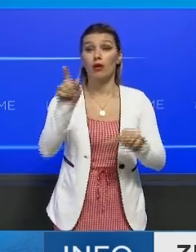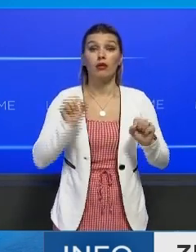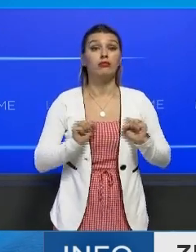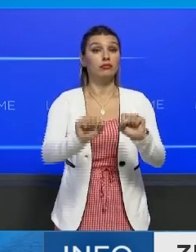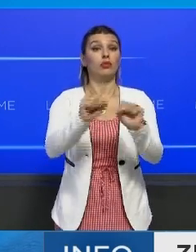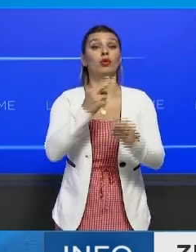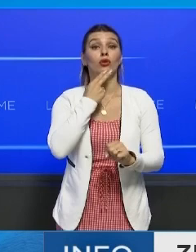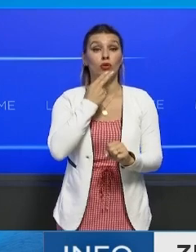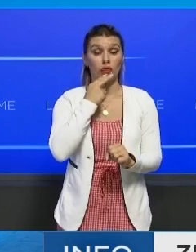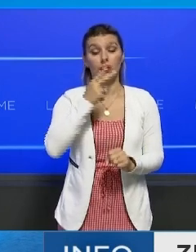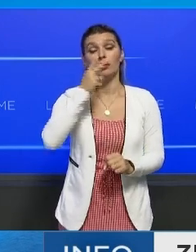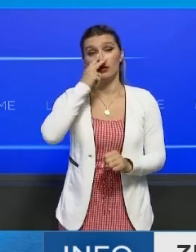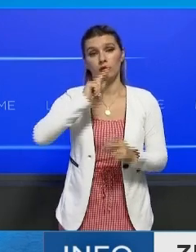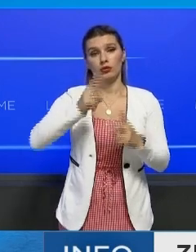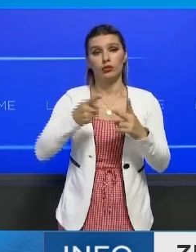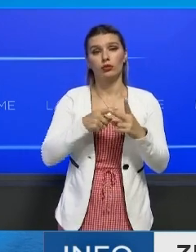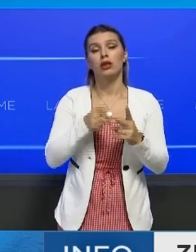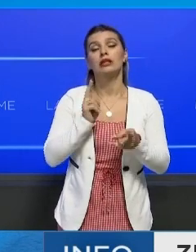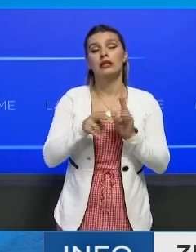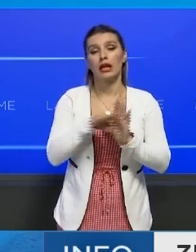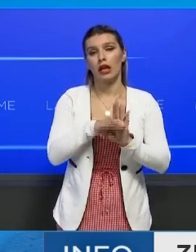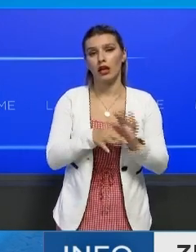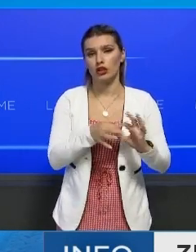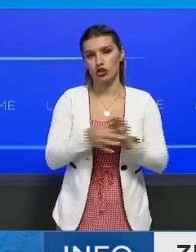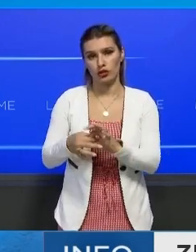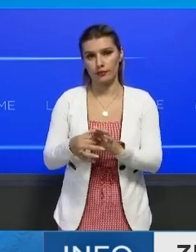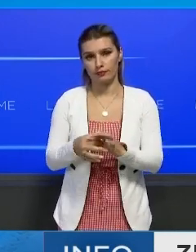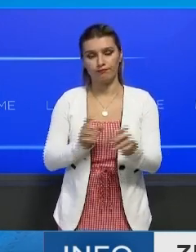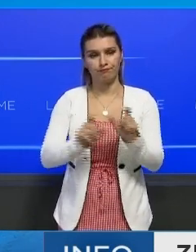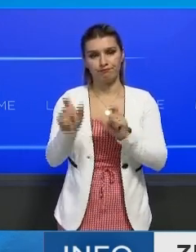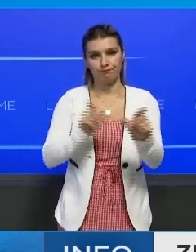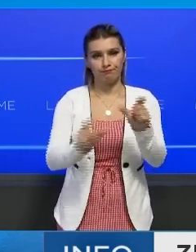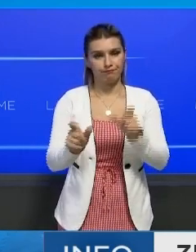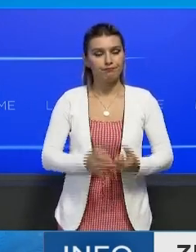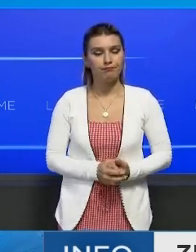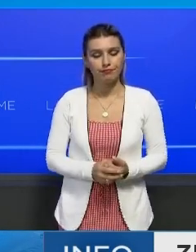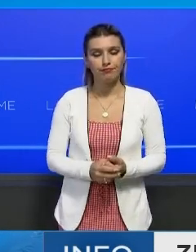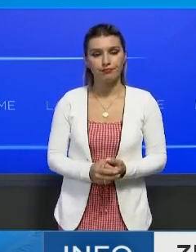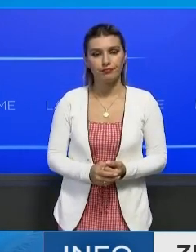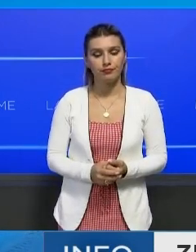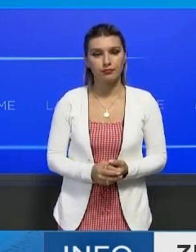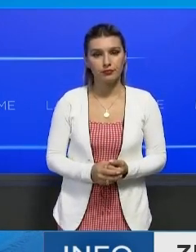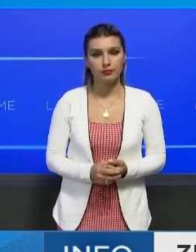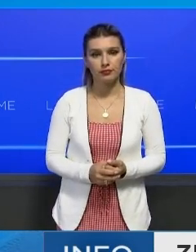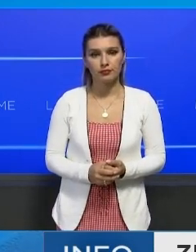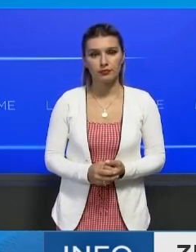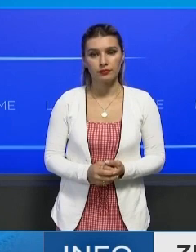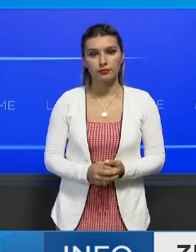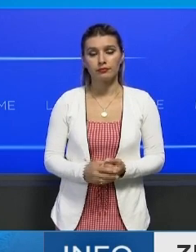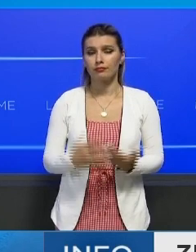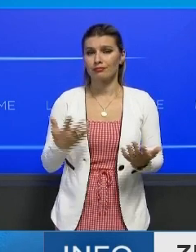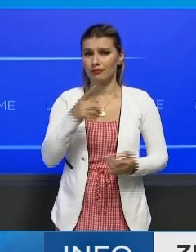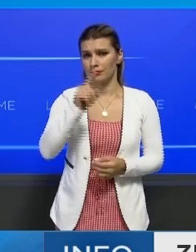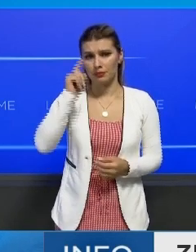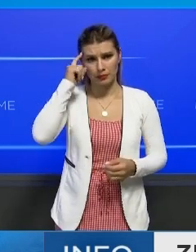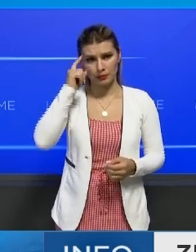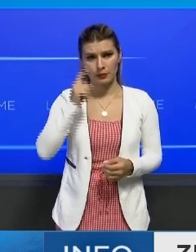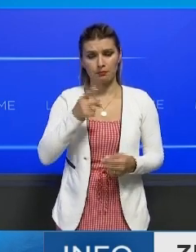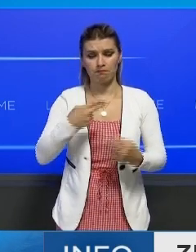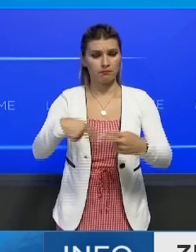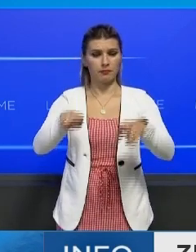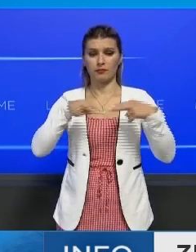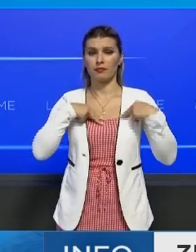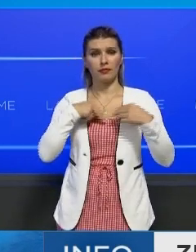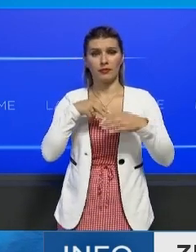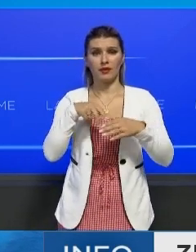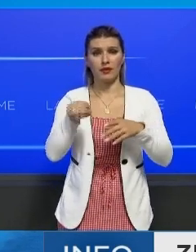që do të vazhdohet në bazë legislacionit fuqi të veprohet në këtë aspekt. Pra, realisht ju thoni se nuk do të ketë zëmbrapsje